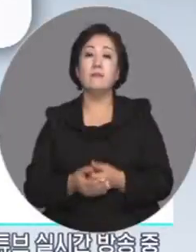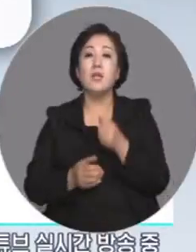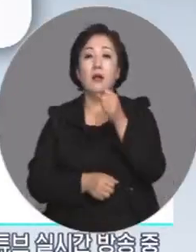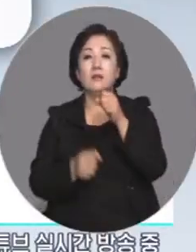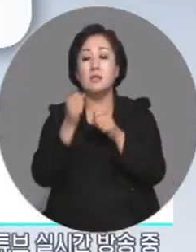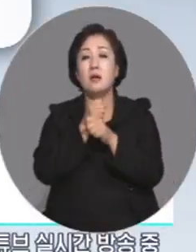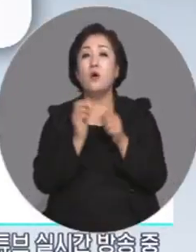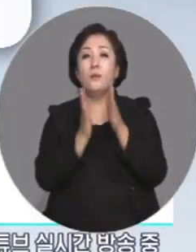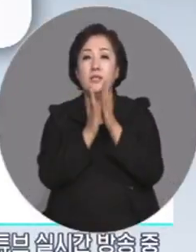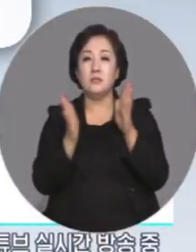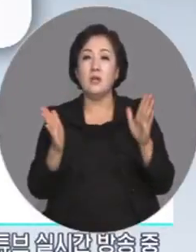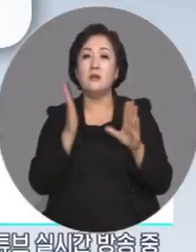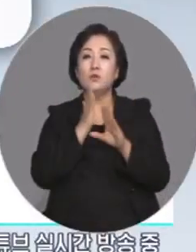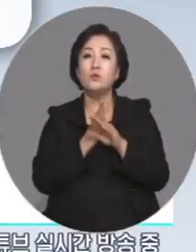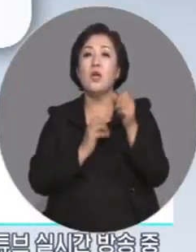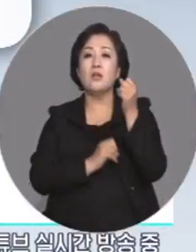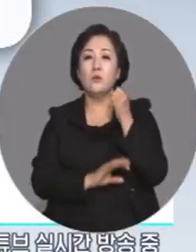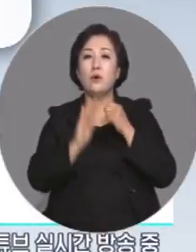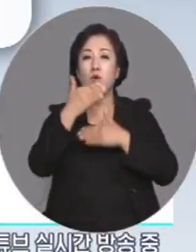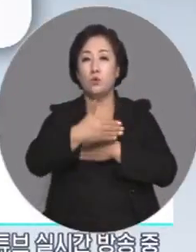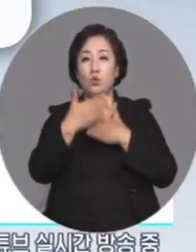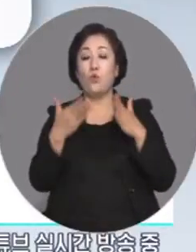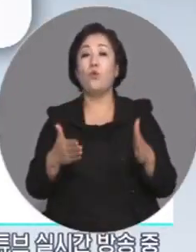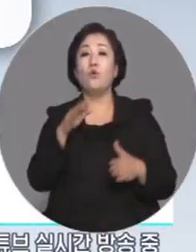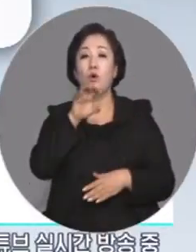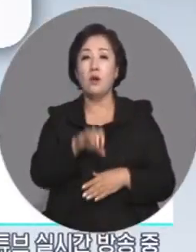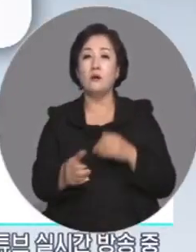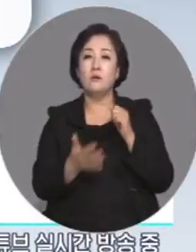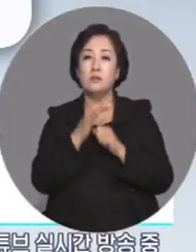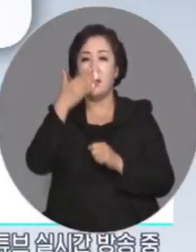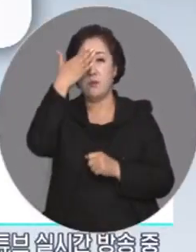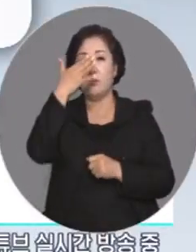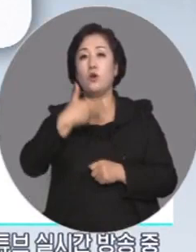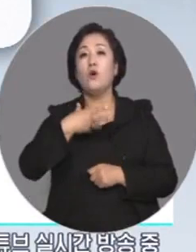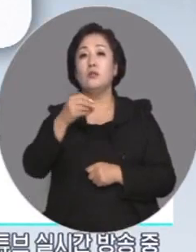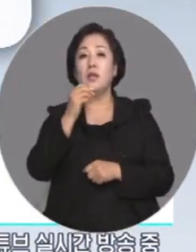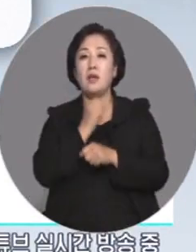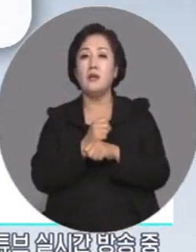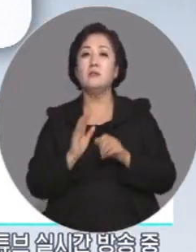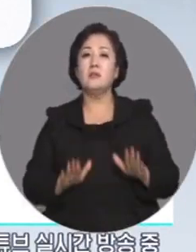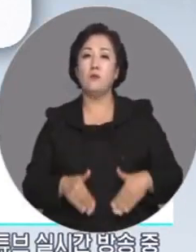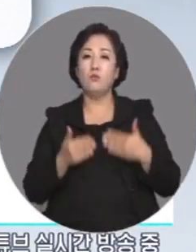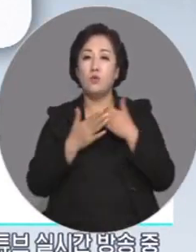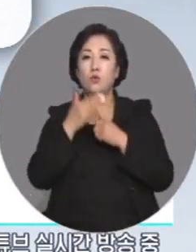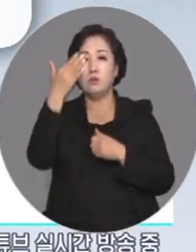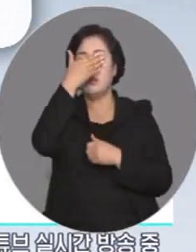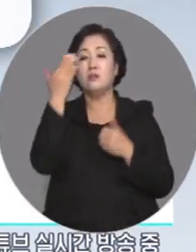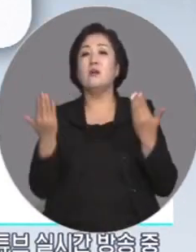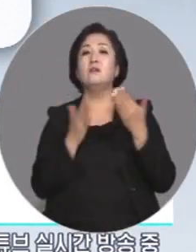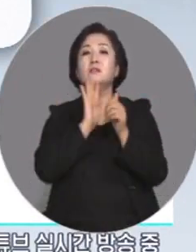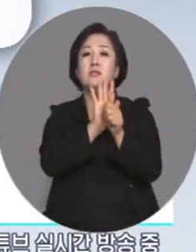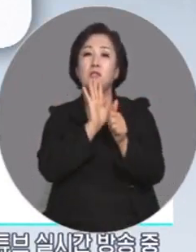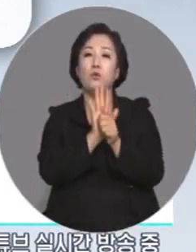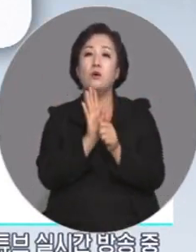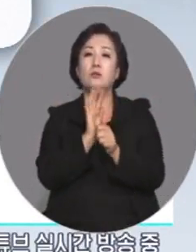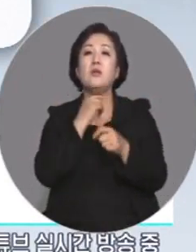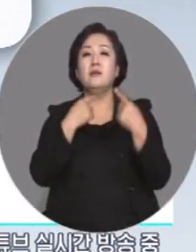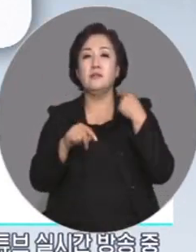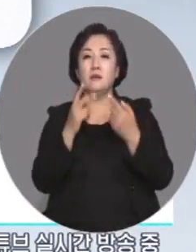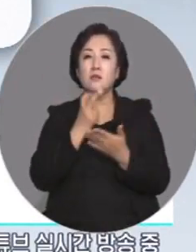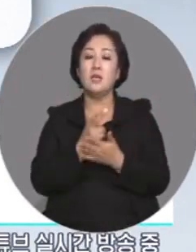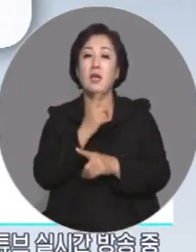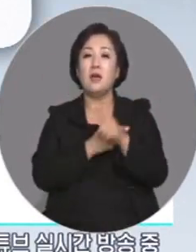창업을 할때 가장 기본이 되는 창업 공간을 무료로 대여해주는 남구의 청년 지원 정책이 눈길을